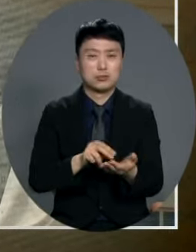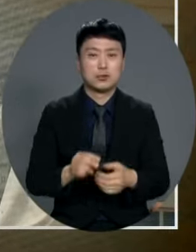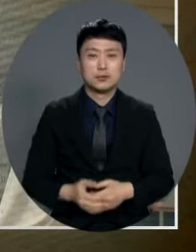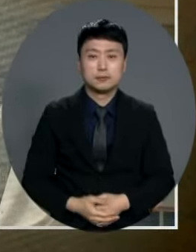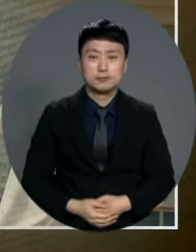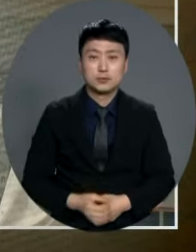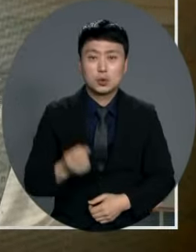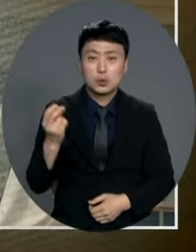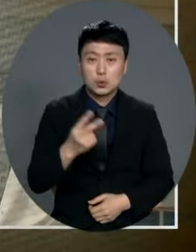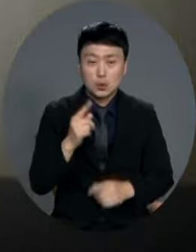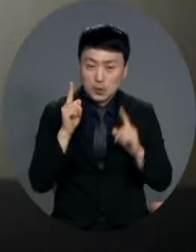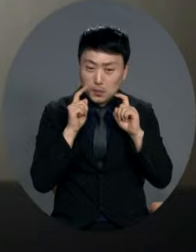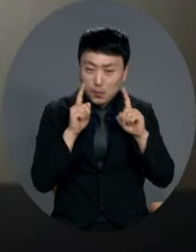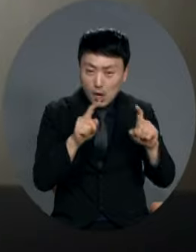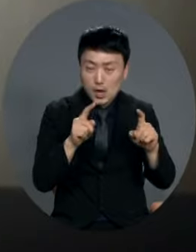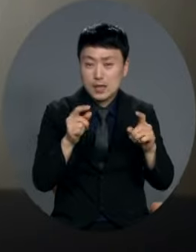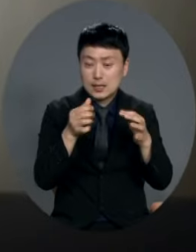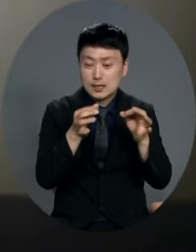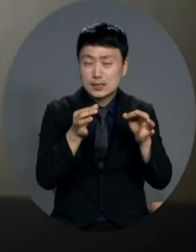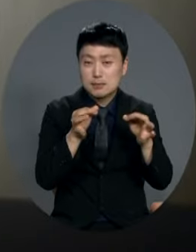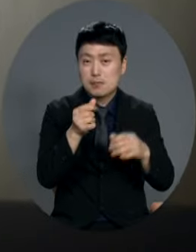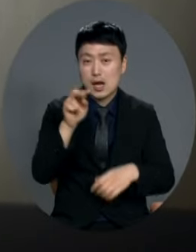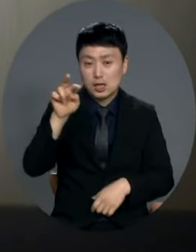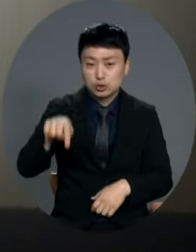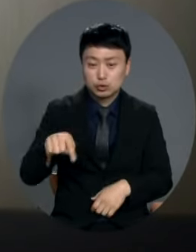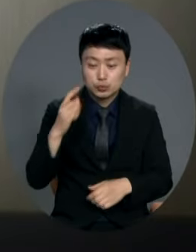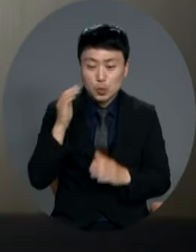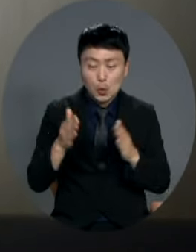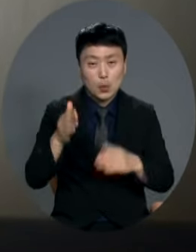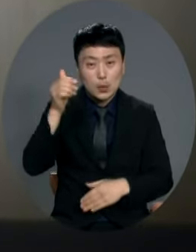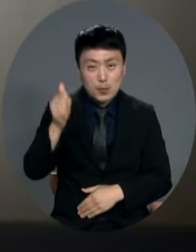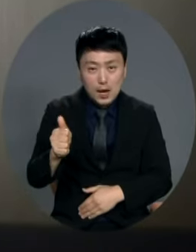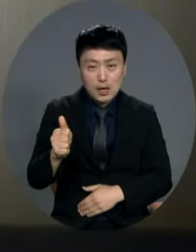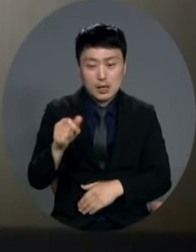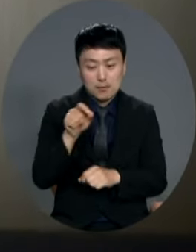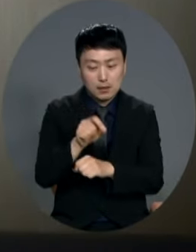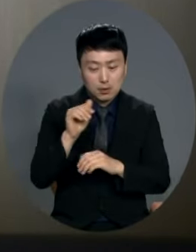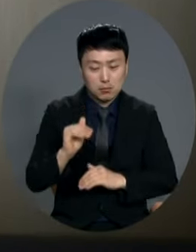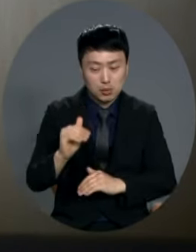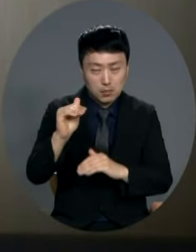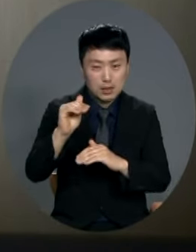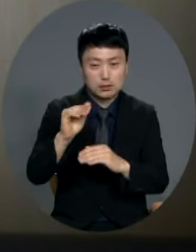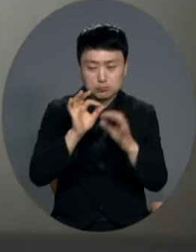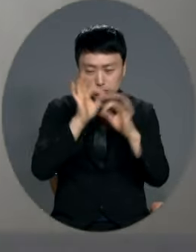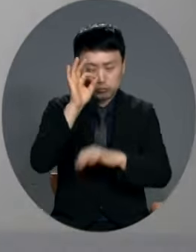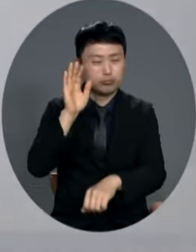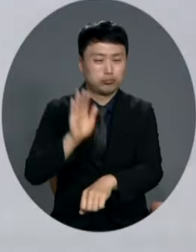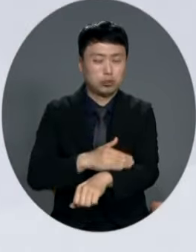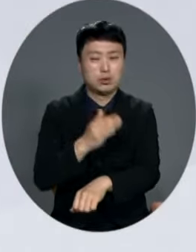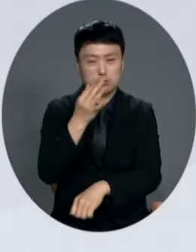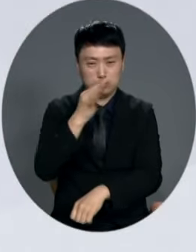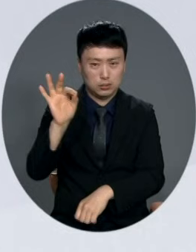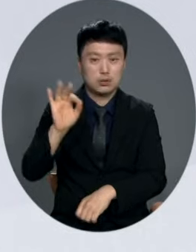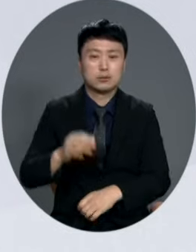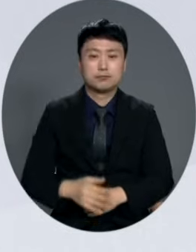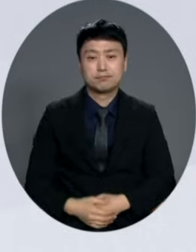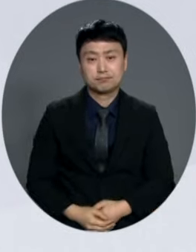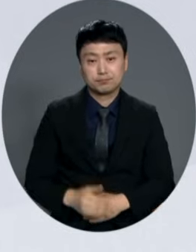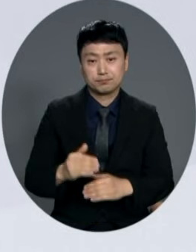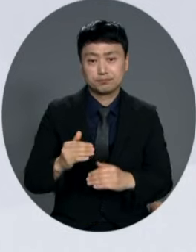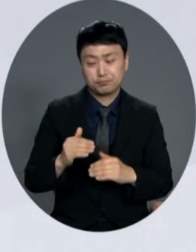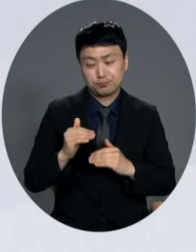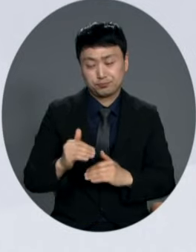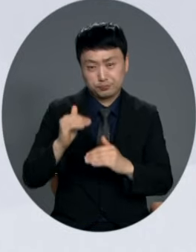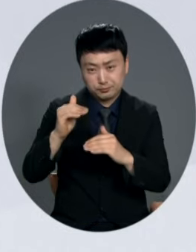각종 의혹의 김하수 청도군수 역시 행정 절차에 문제가 있다고 시인했습니다 절차적 과정을 좀